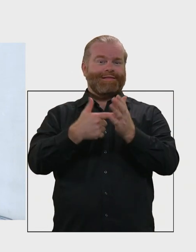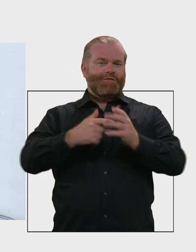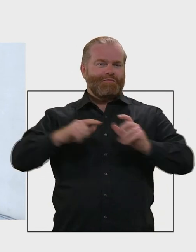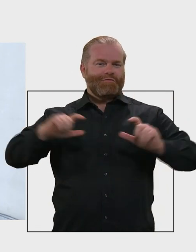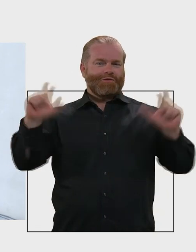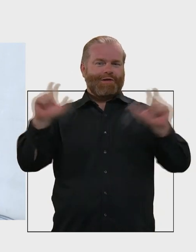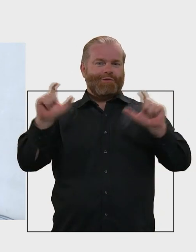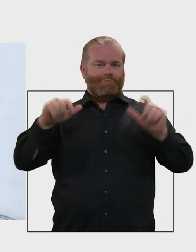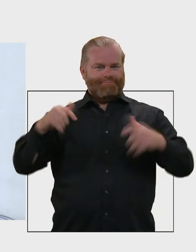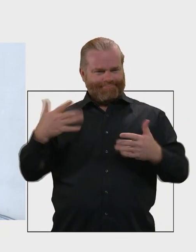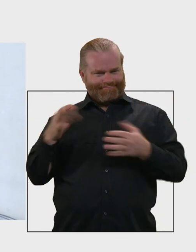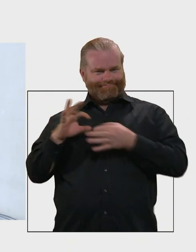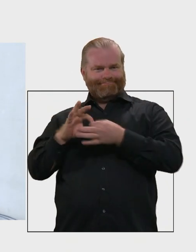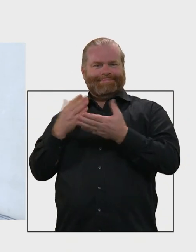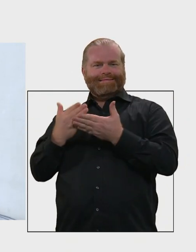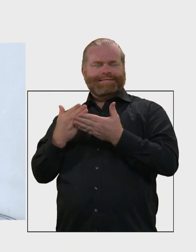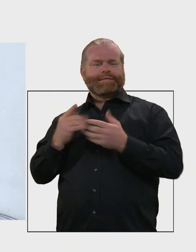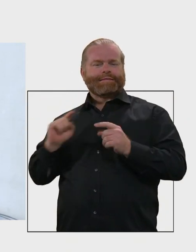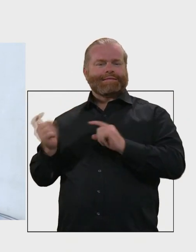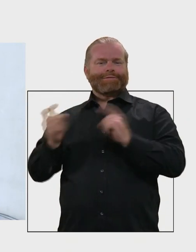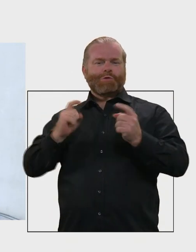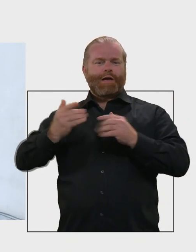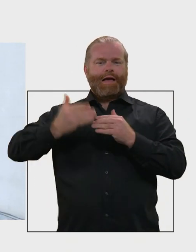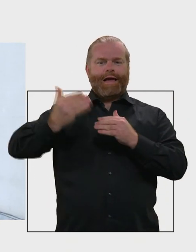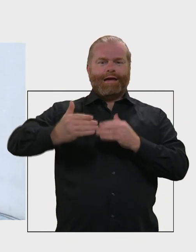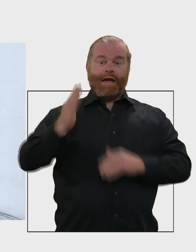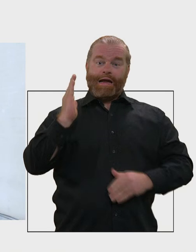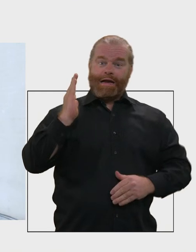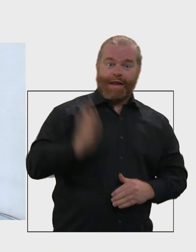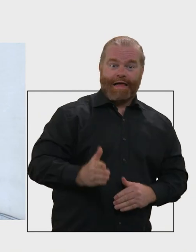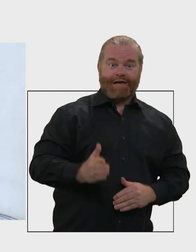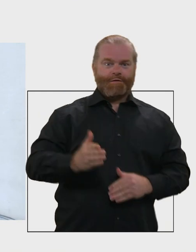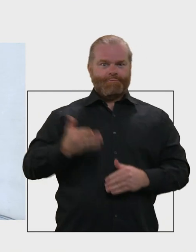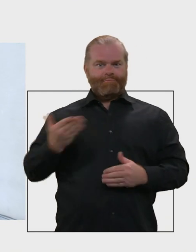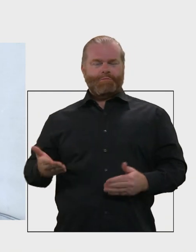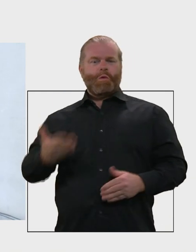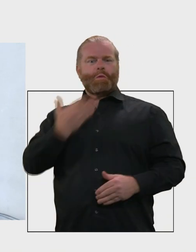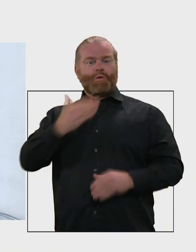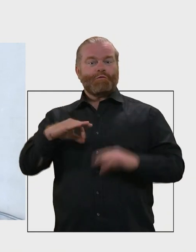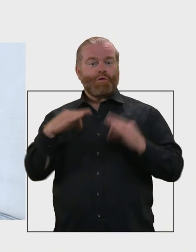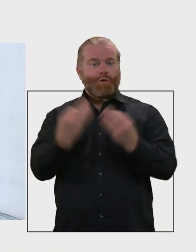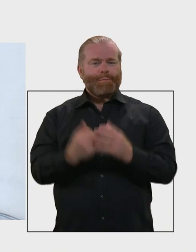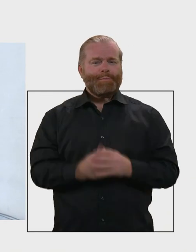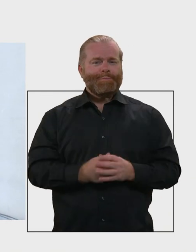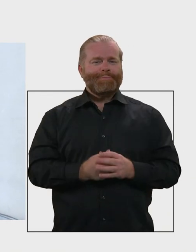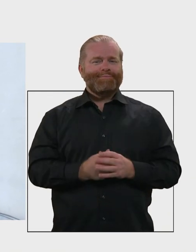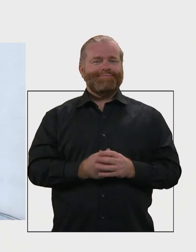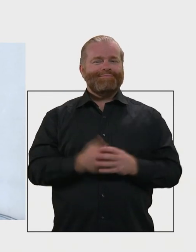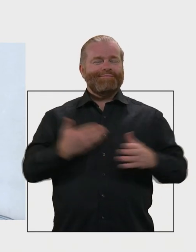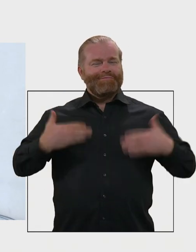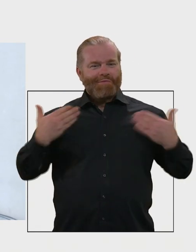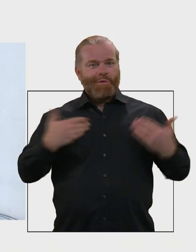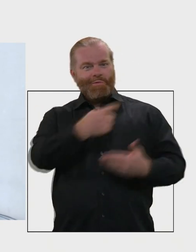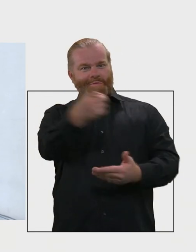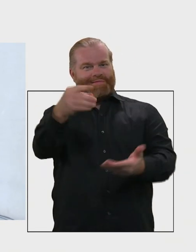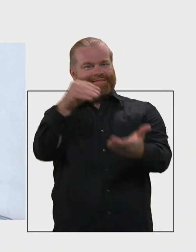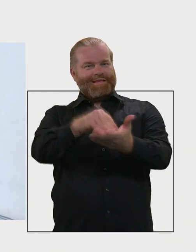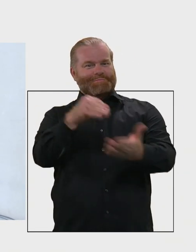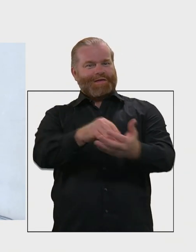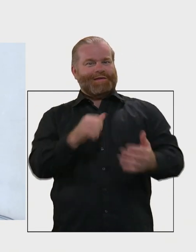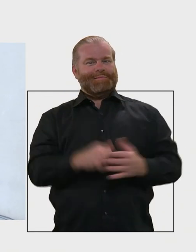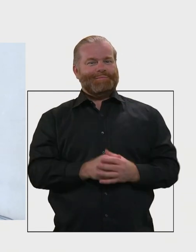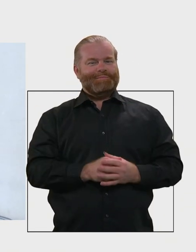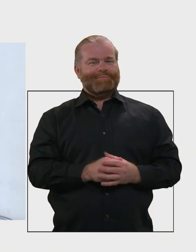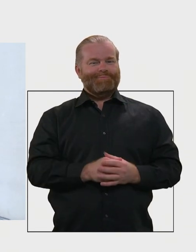aus dem Humboldt-Forum. Ich freue mich, dass Sie dabei sind, vielleicht wieder dabei sind, denn vergangene Woche haben wir hier gestartet